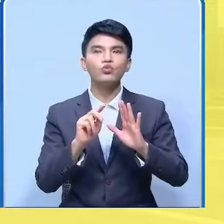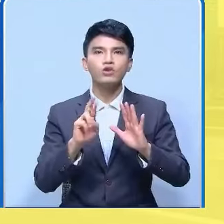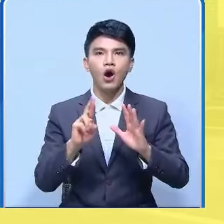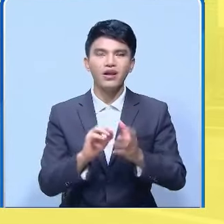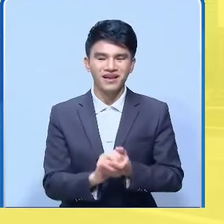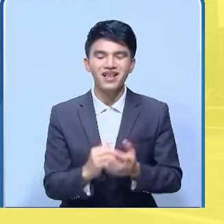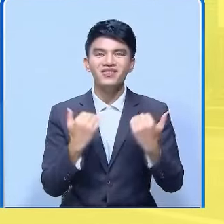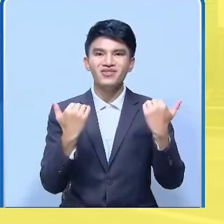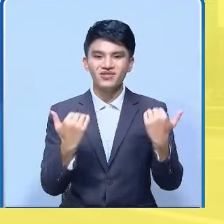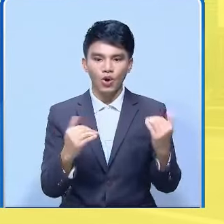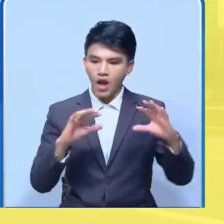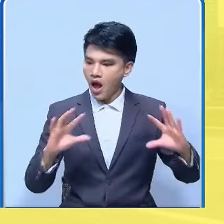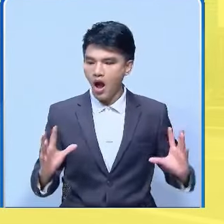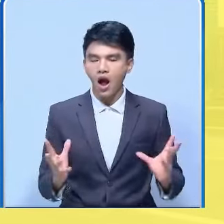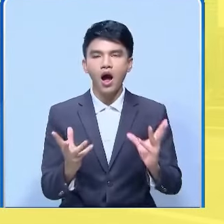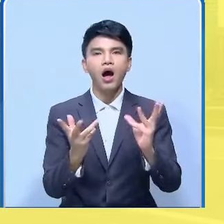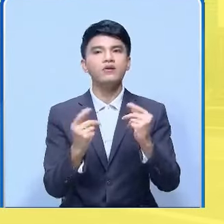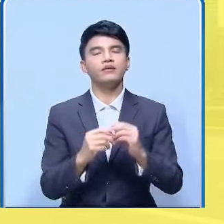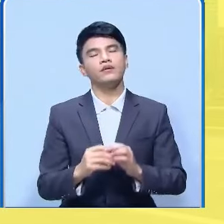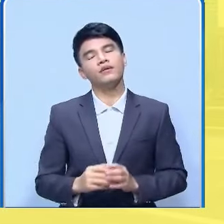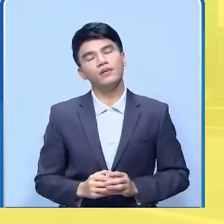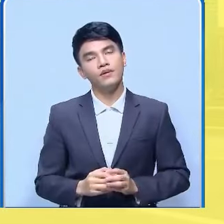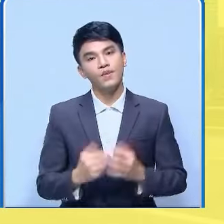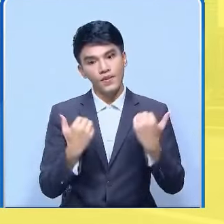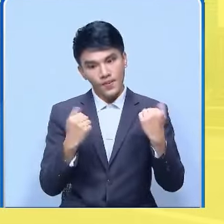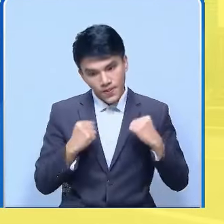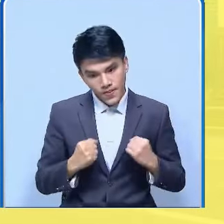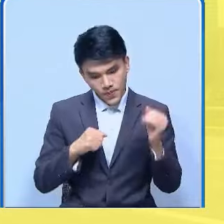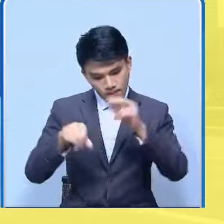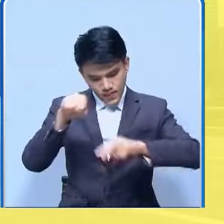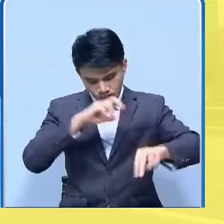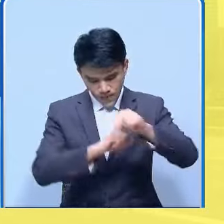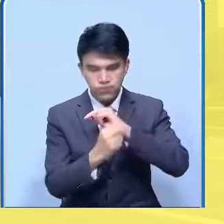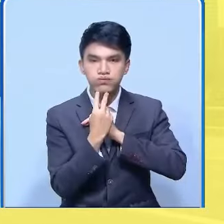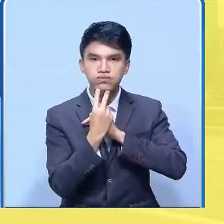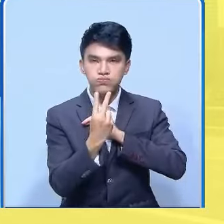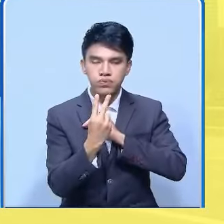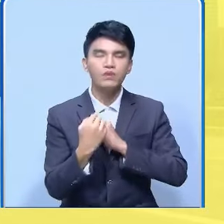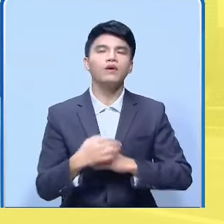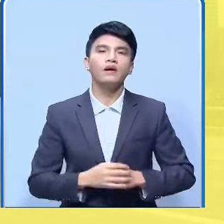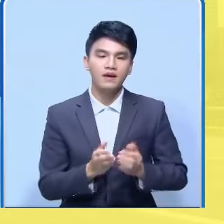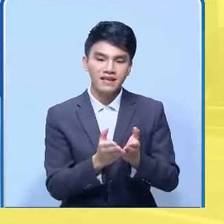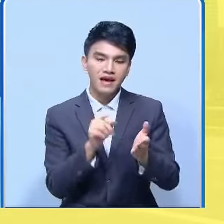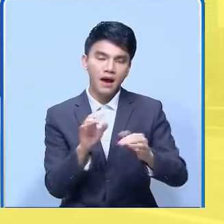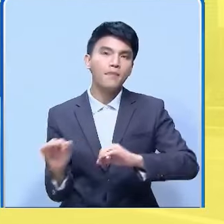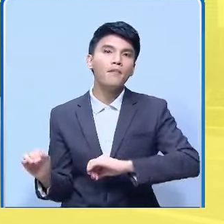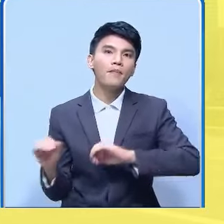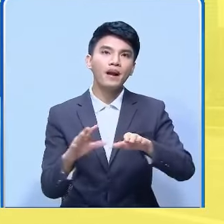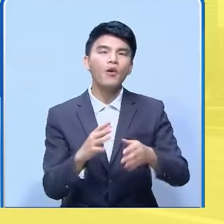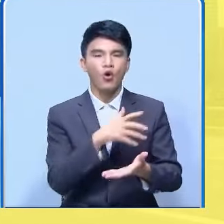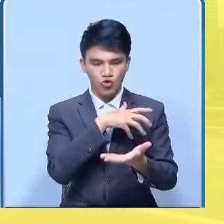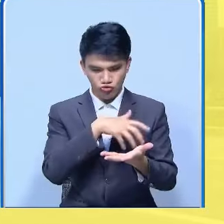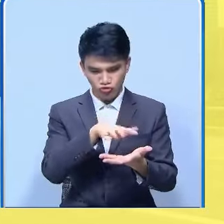ดการติดต่อหายไปข้ามวันข้ามคืนเจ้าหน้าที่ระดมทีมไปค้นหาจนได้รับแจ้งจากเรือประมงค่ะว่าพบเรือพร